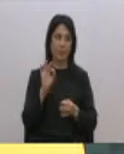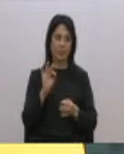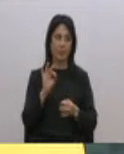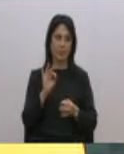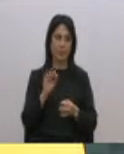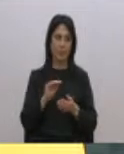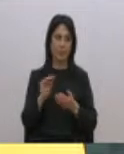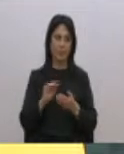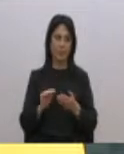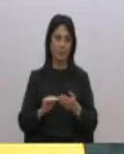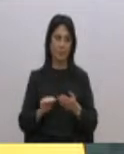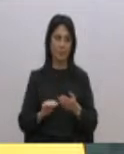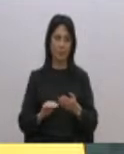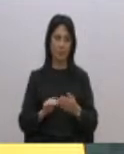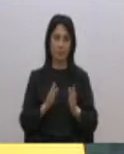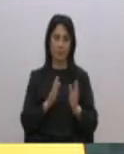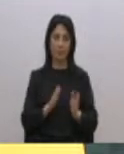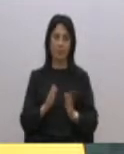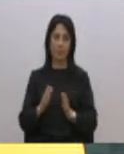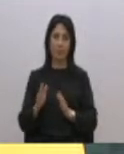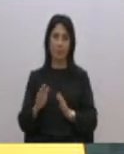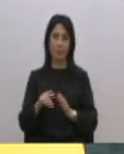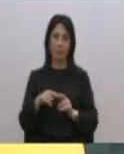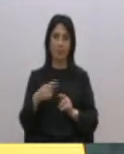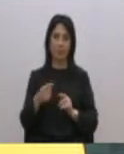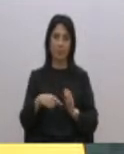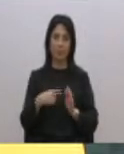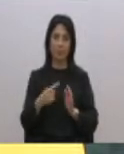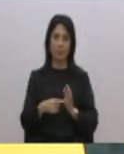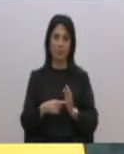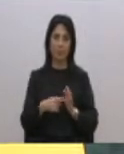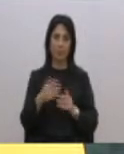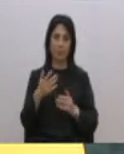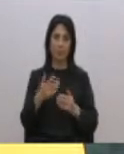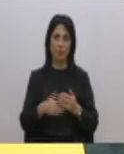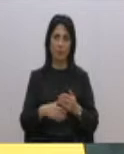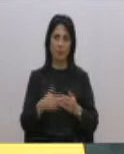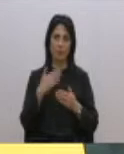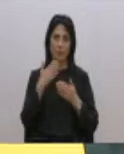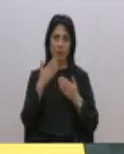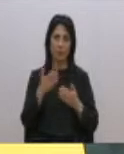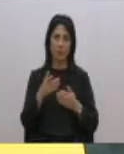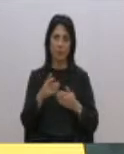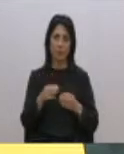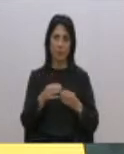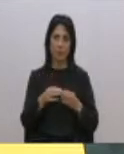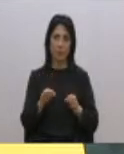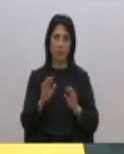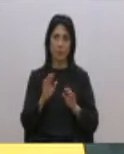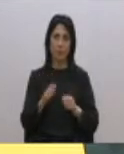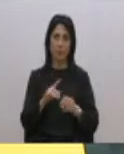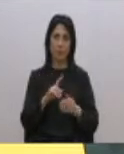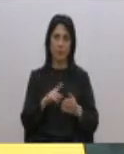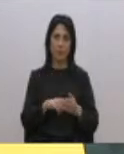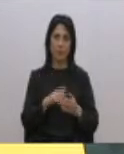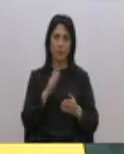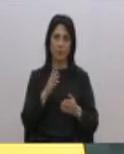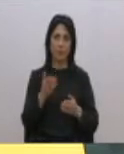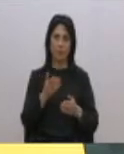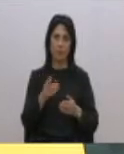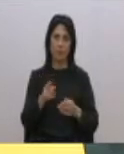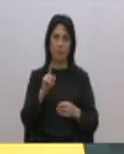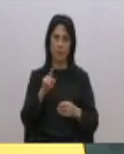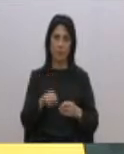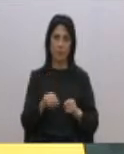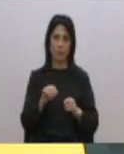ამომწურავადაა გაწერილი მოწესრიგებული შემდეგი საკითხები. Და მე ჩამონათვალს წაგიკითხავ თქვენის ნებართვით, ხოლო თუ კითხვები გექნებათ რომელიმე